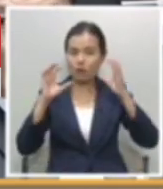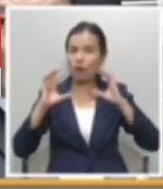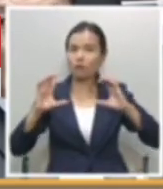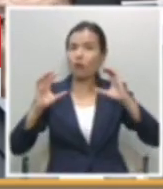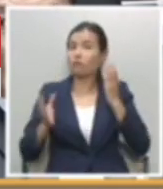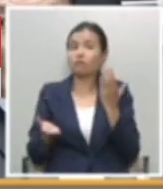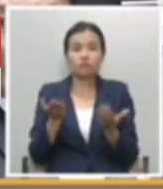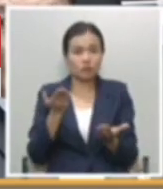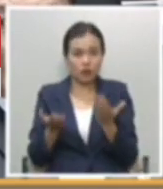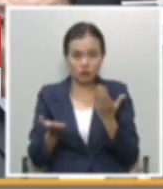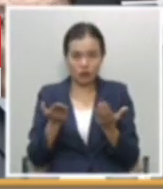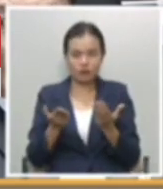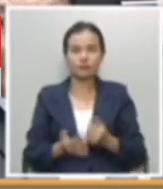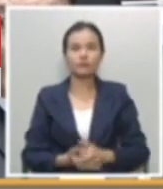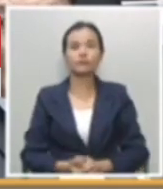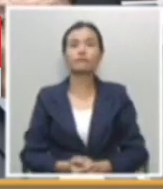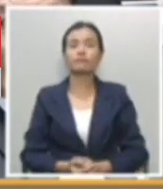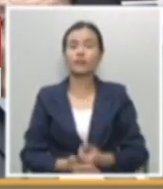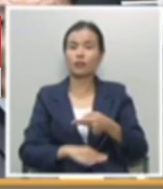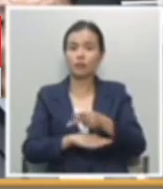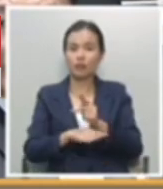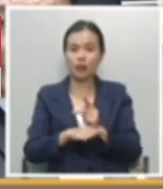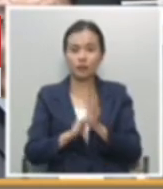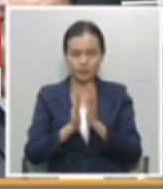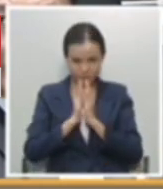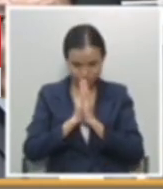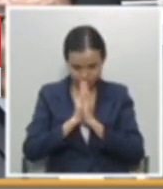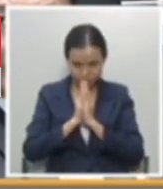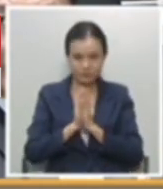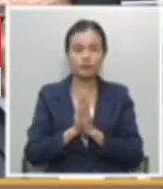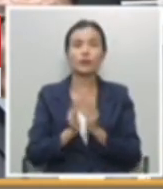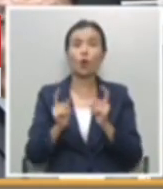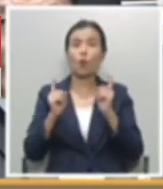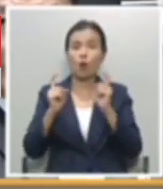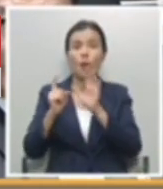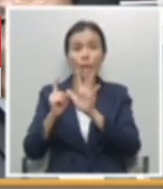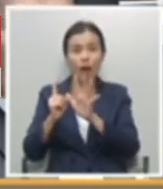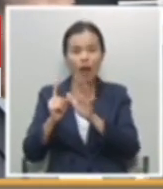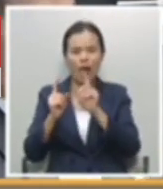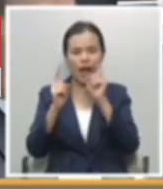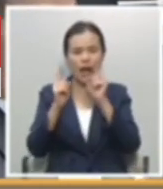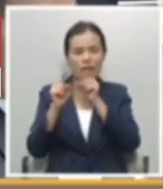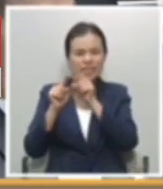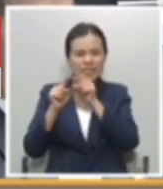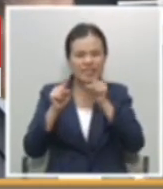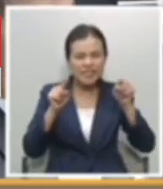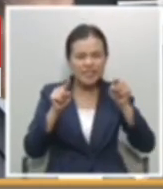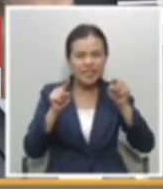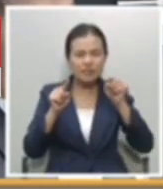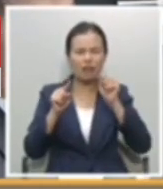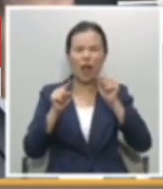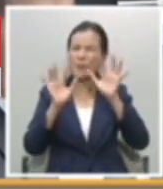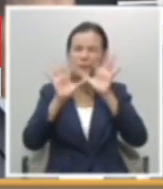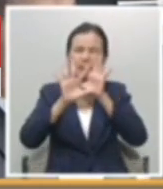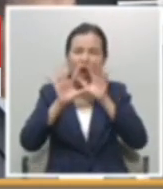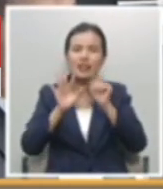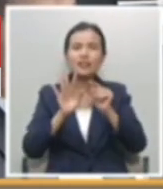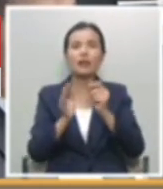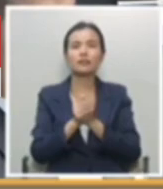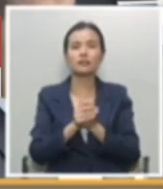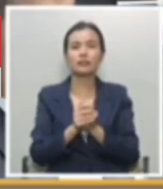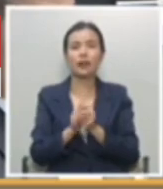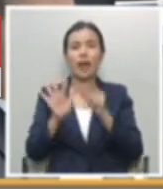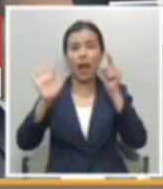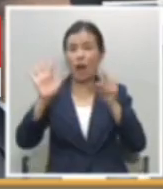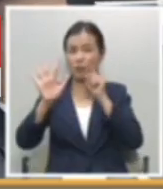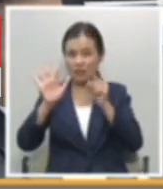นั้นๆท่านประธานที่เคารพครับวงเล็บ5ที่ผมฉีดมันอาจจะไม่ชัดครับจาก5ร้อยละ